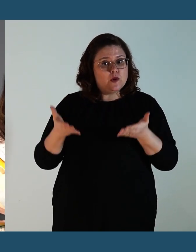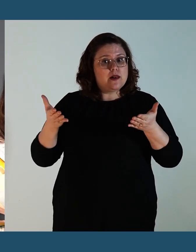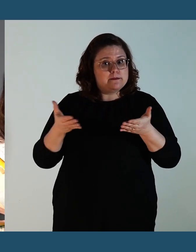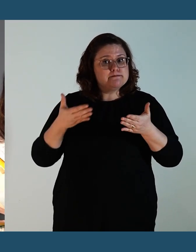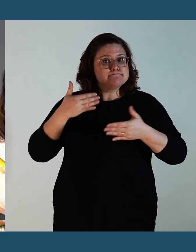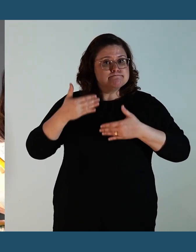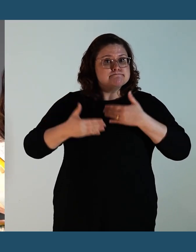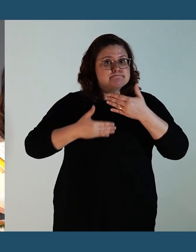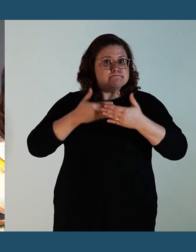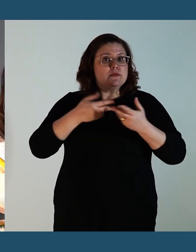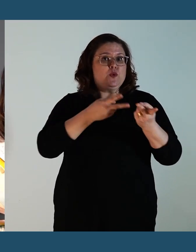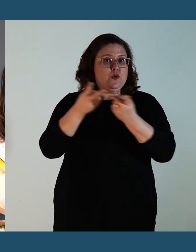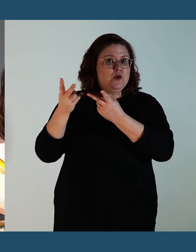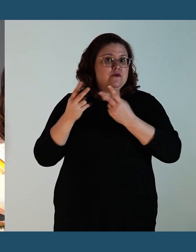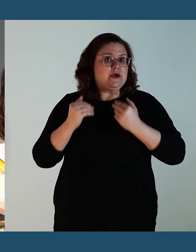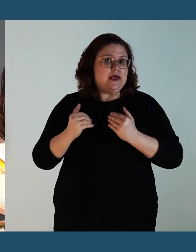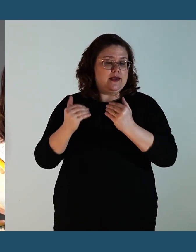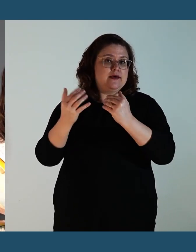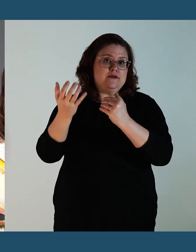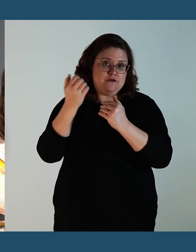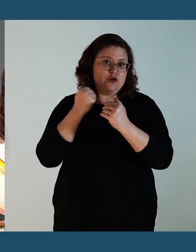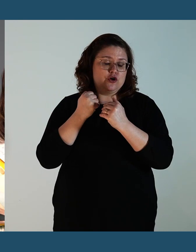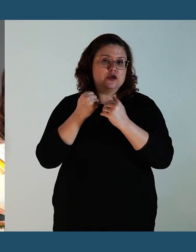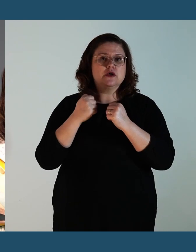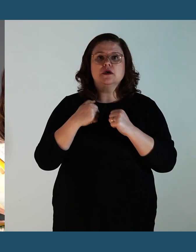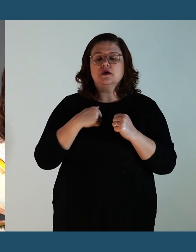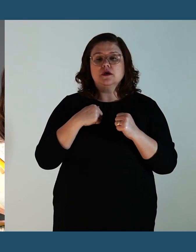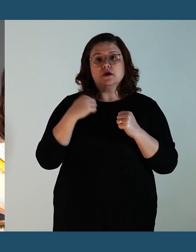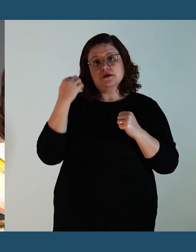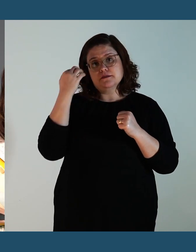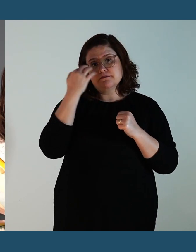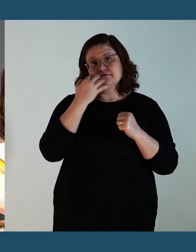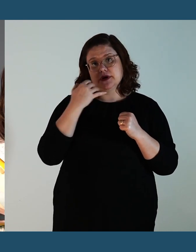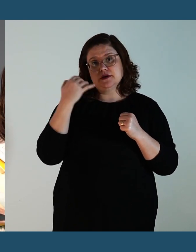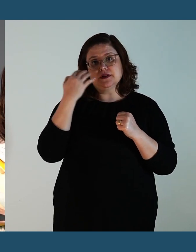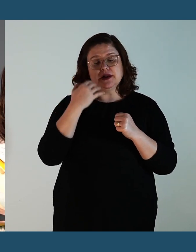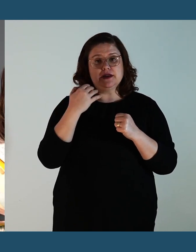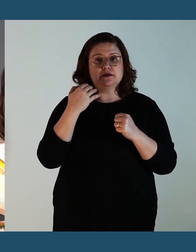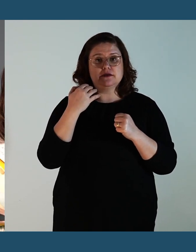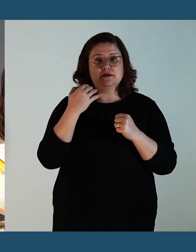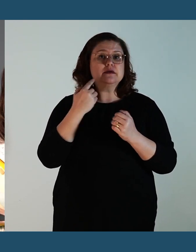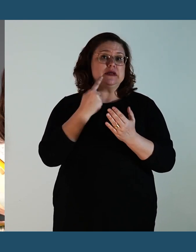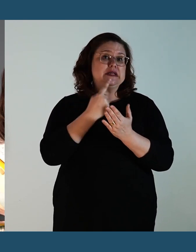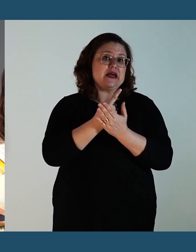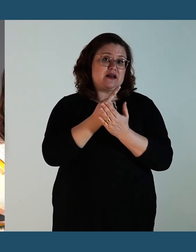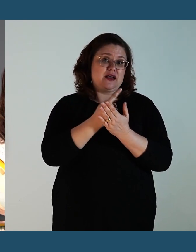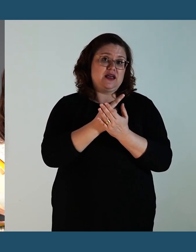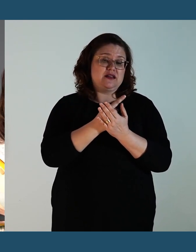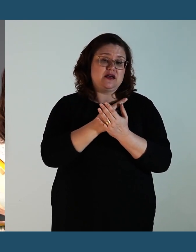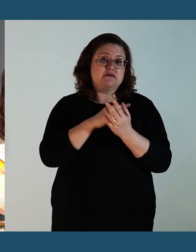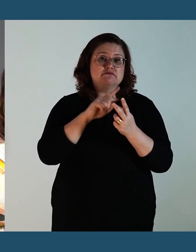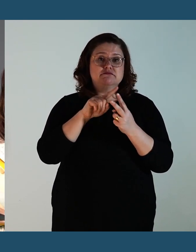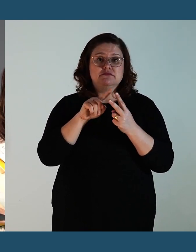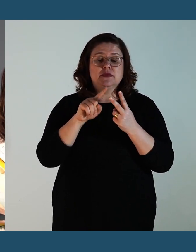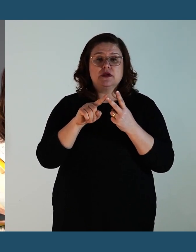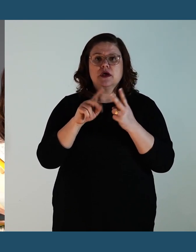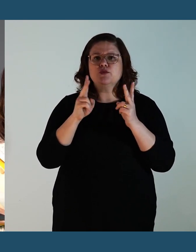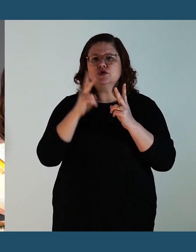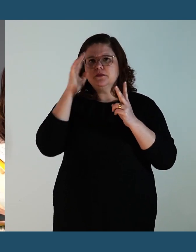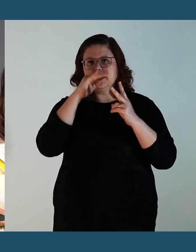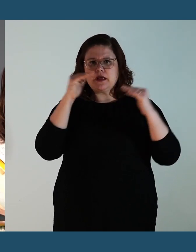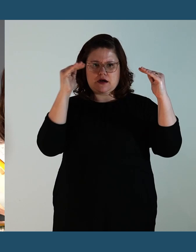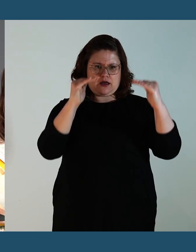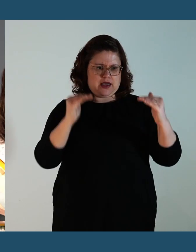edistää yhdenvertaisuutta. Et siinä mielessä mä ajattelen, että nämä on tosi, tosi tärkeitä ja pitää pohtia niitä